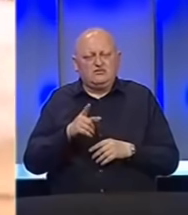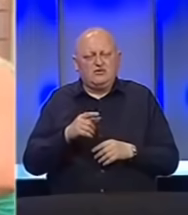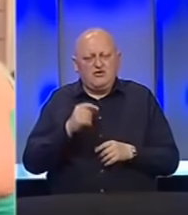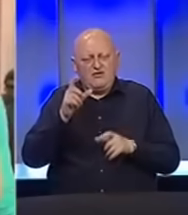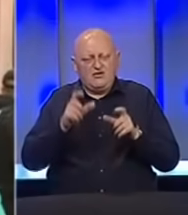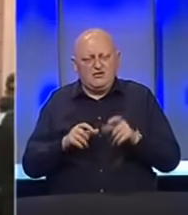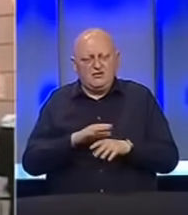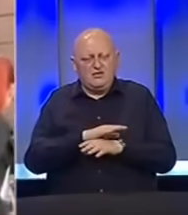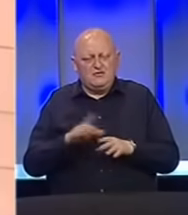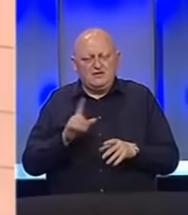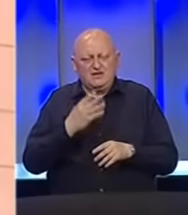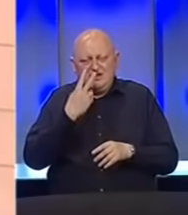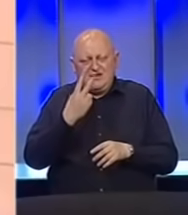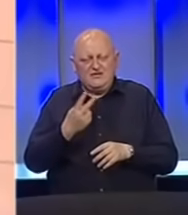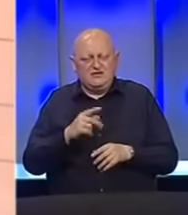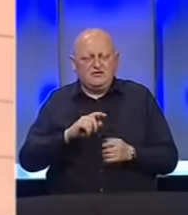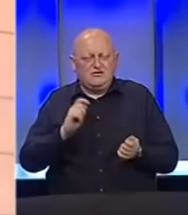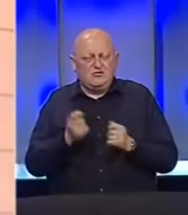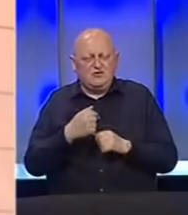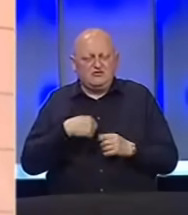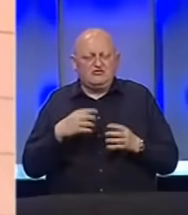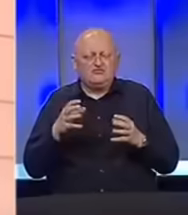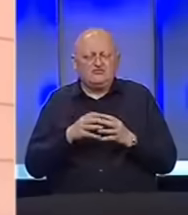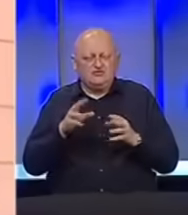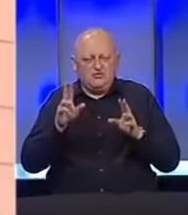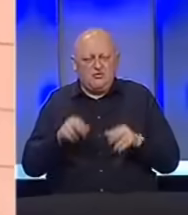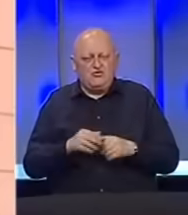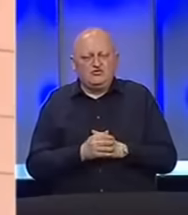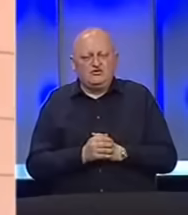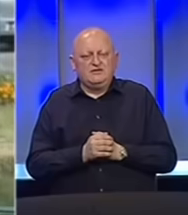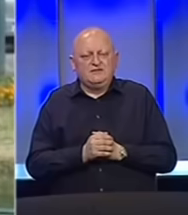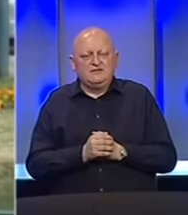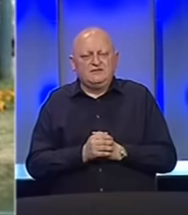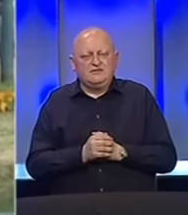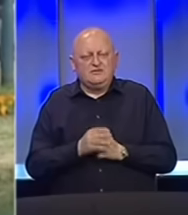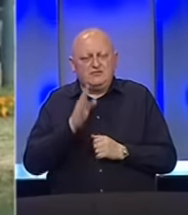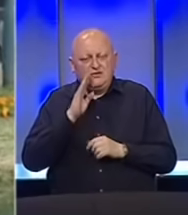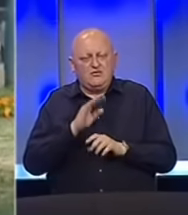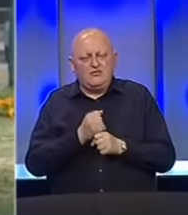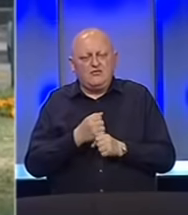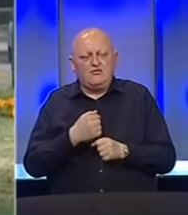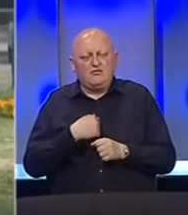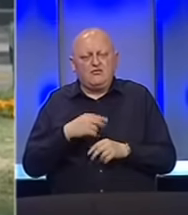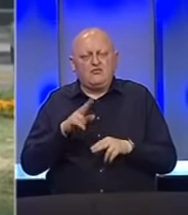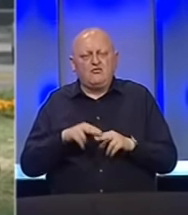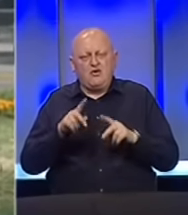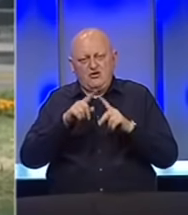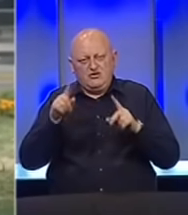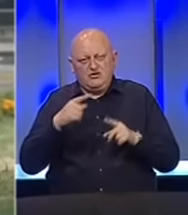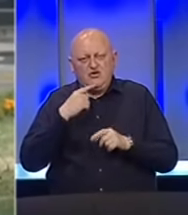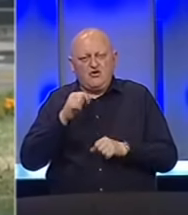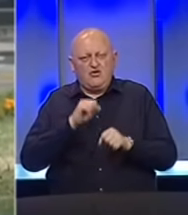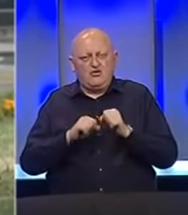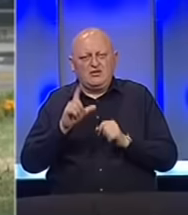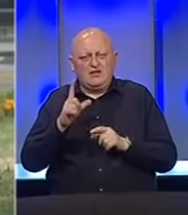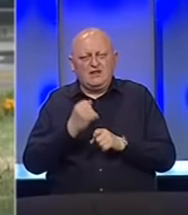populacija prestaje biti nevidljiva i da su promjene u našem društvu moguće. Bosna i Hercegovina po svom pravnom okviru koji štiti